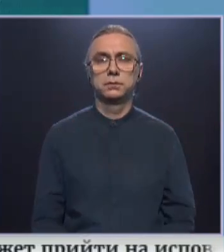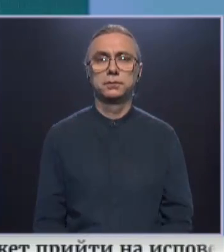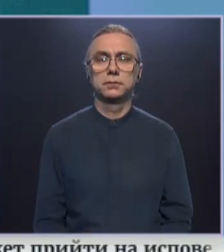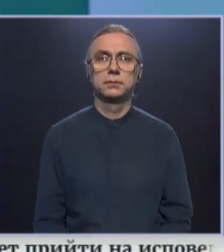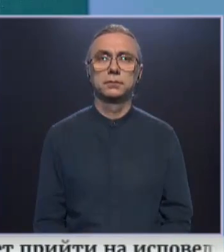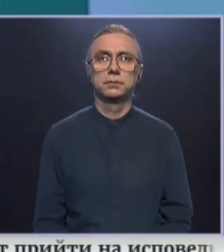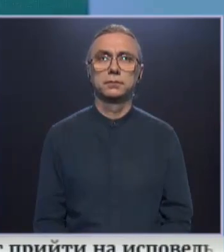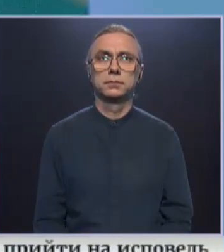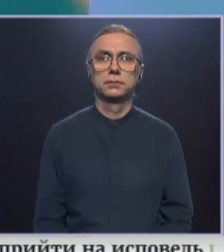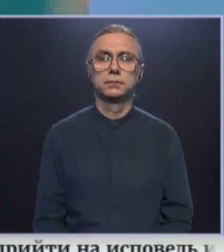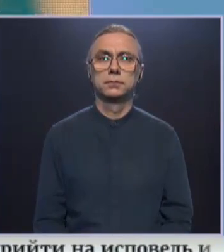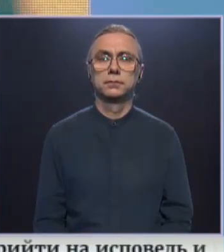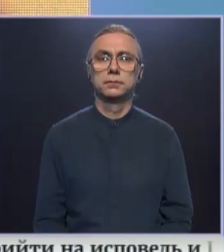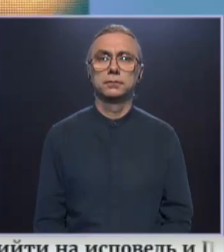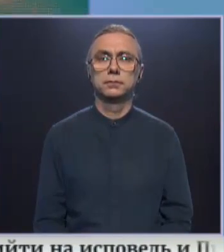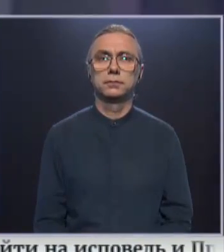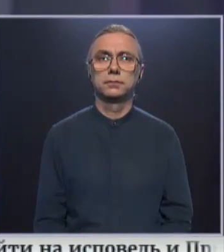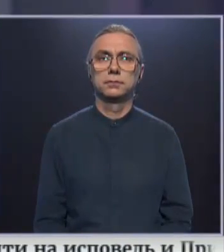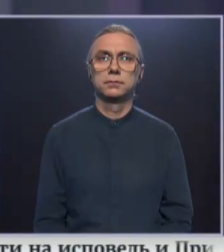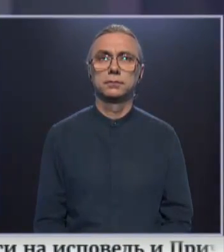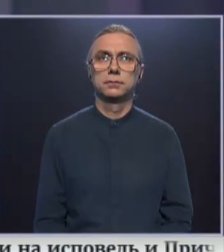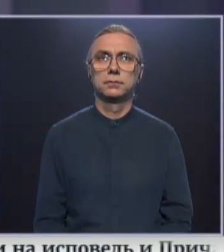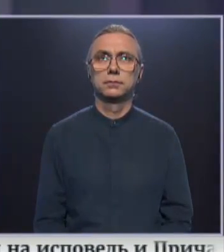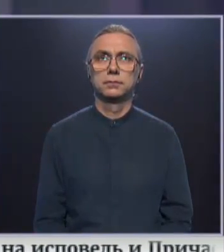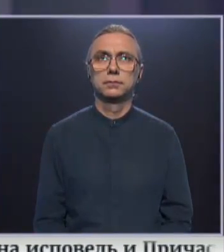Мы вас слушаем. Добрый вечер.